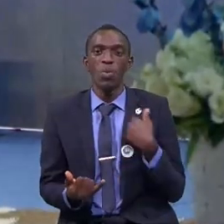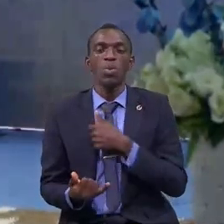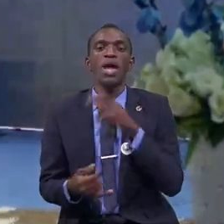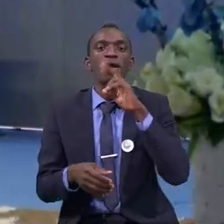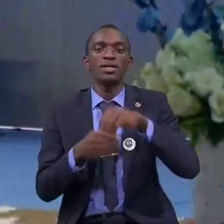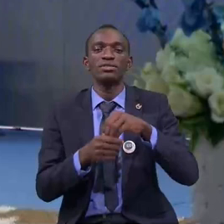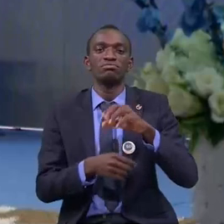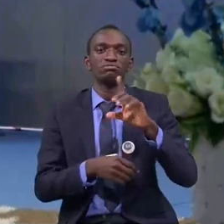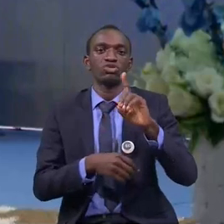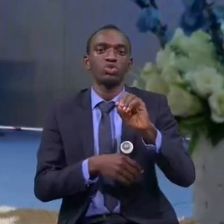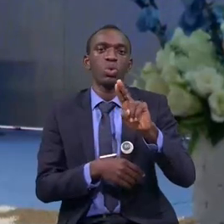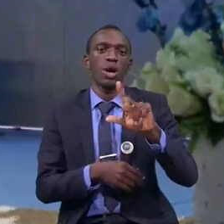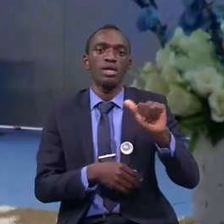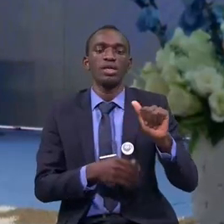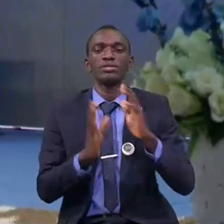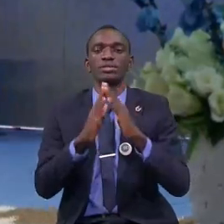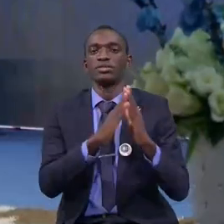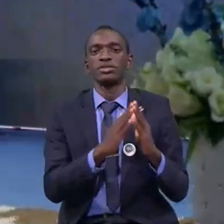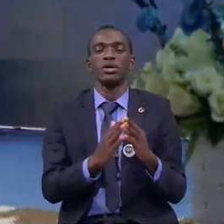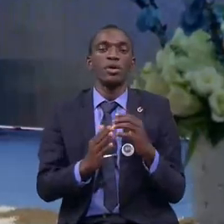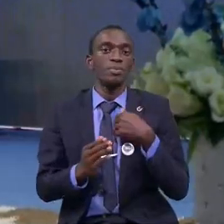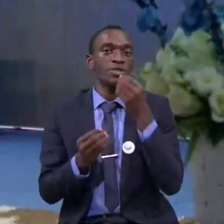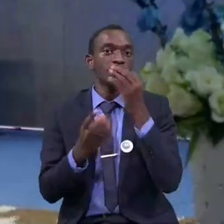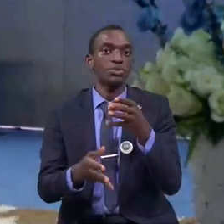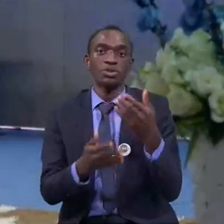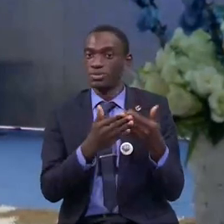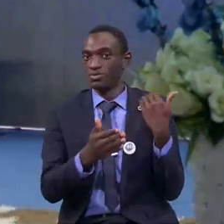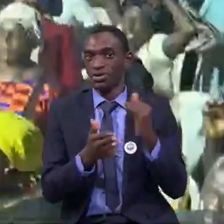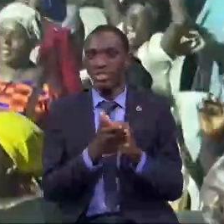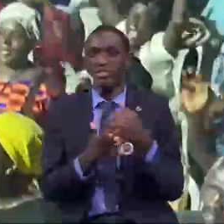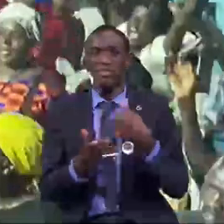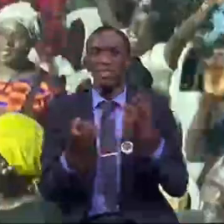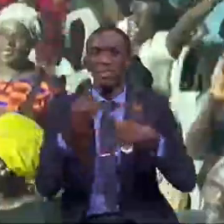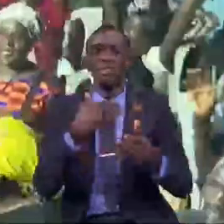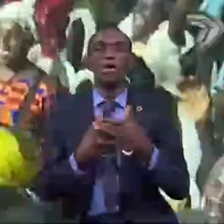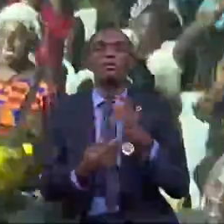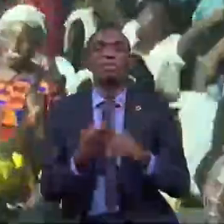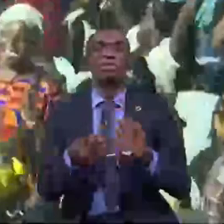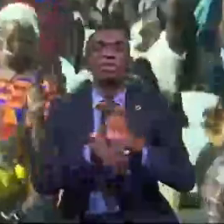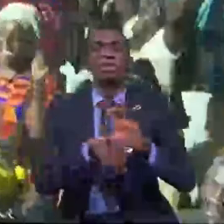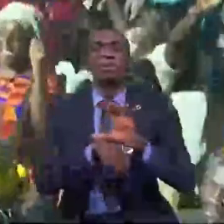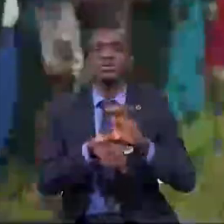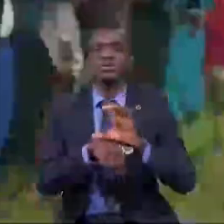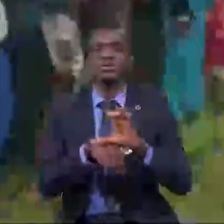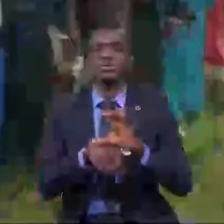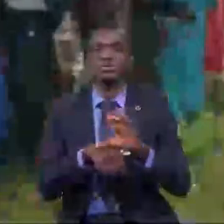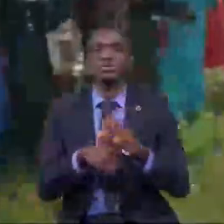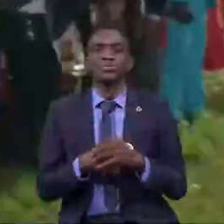Aujourd'hui, nous sommes à Douala. Je vous ai dit avant, je reviendrai au Cameroun encore.